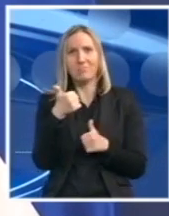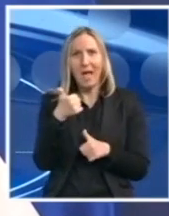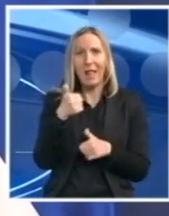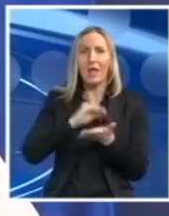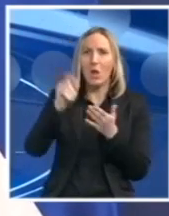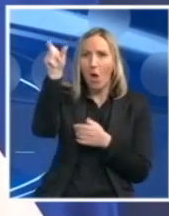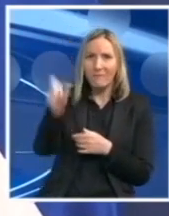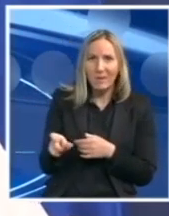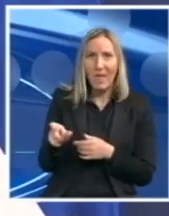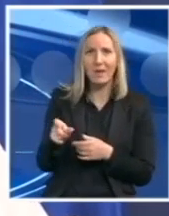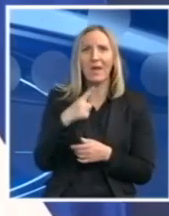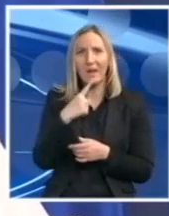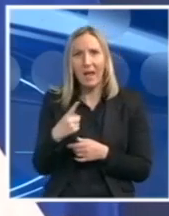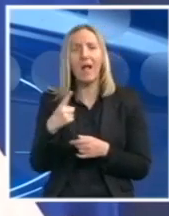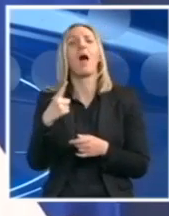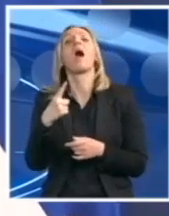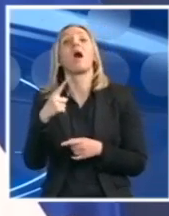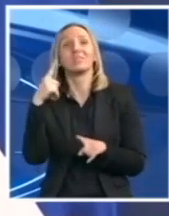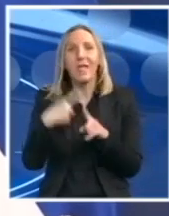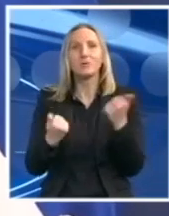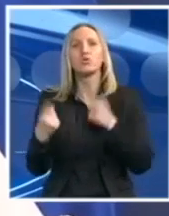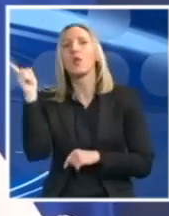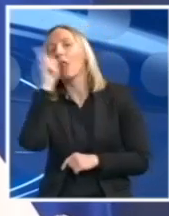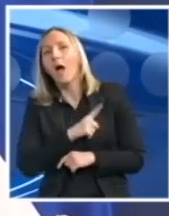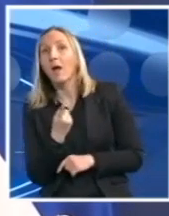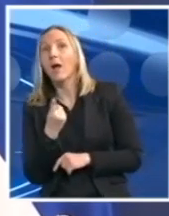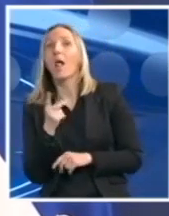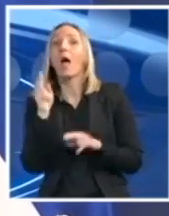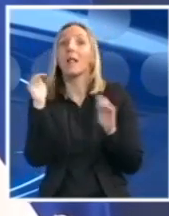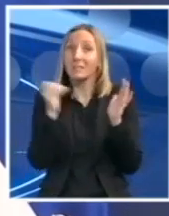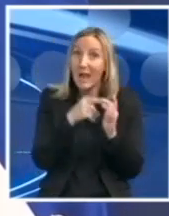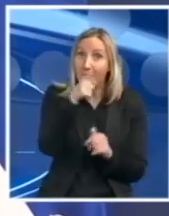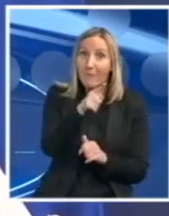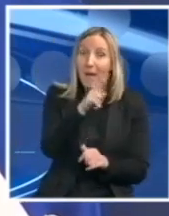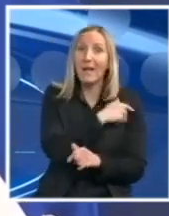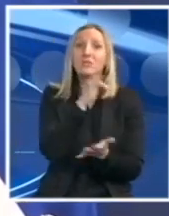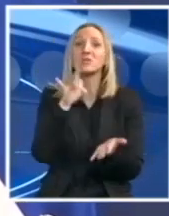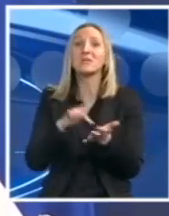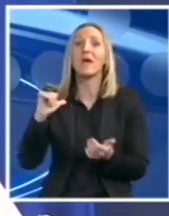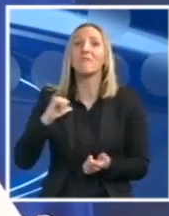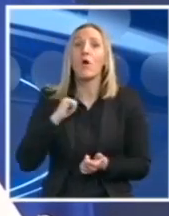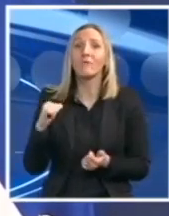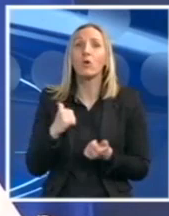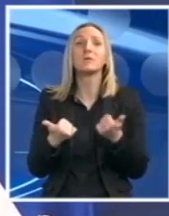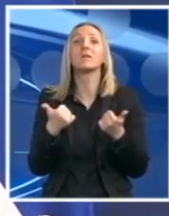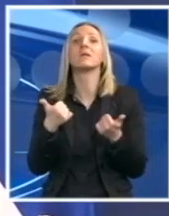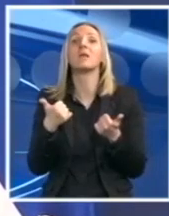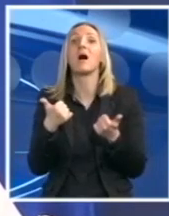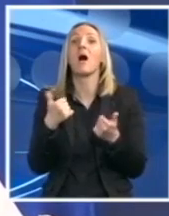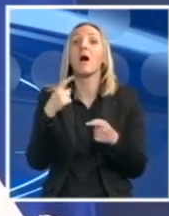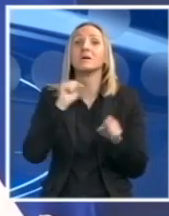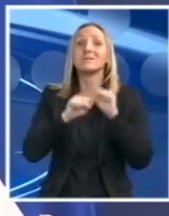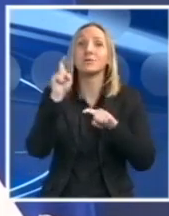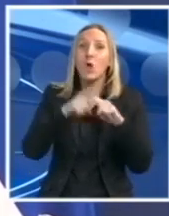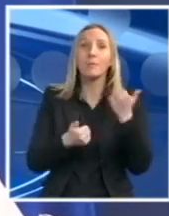informacije ili je laž da u Kliničkom centru Vojvodine nedostaje zaštitna oprema? Takođe, koliko u ovakvim situacijama gde su